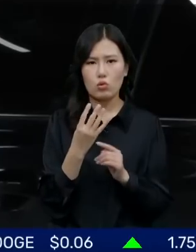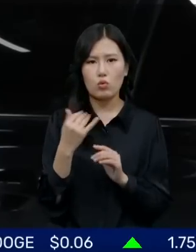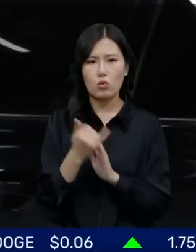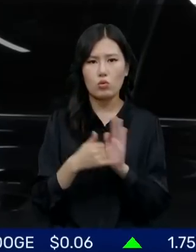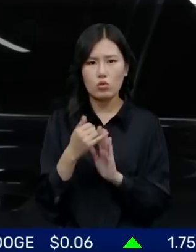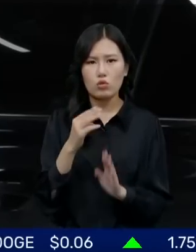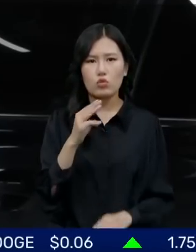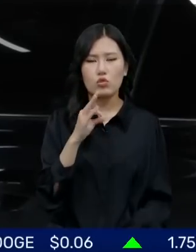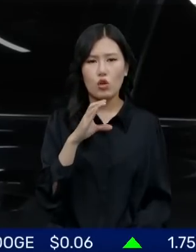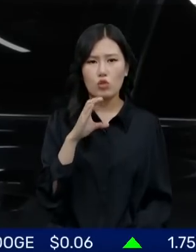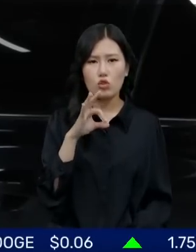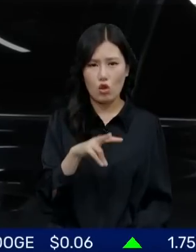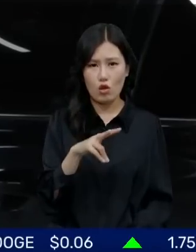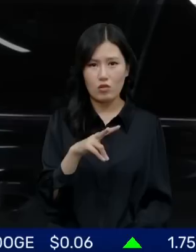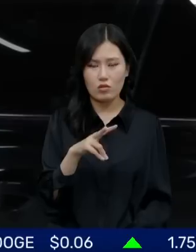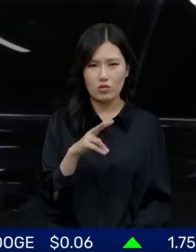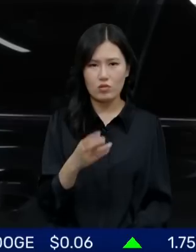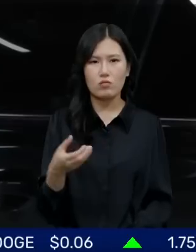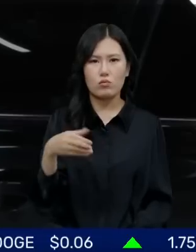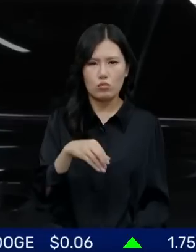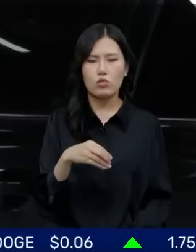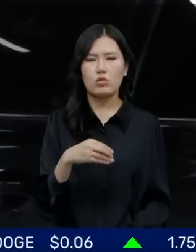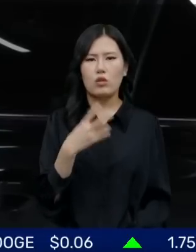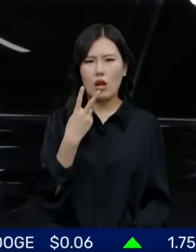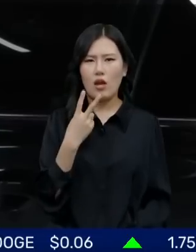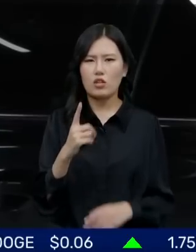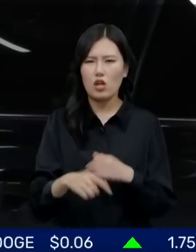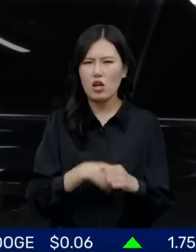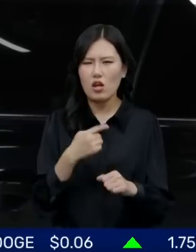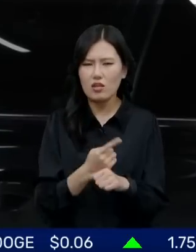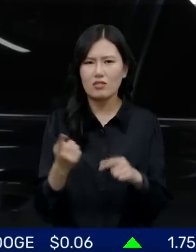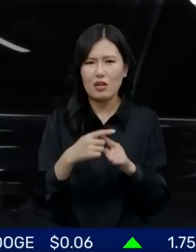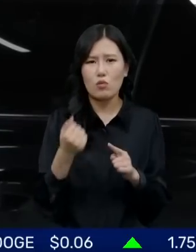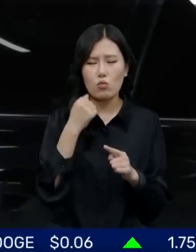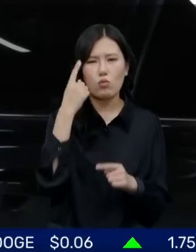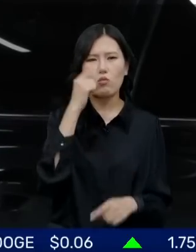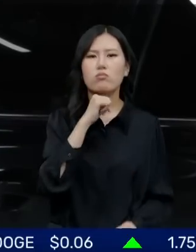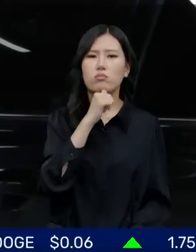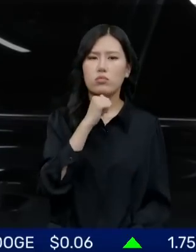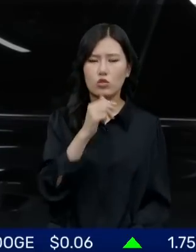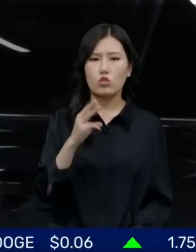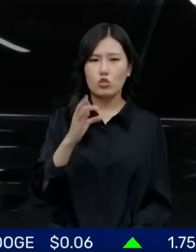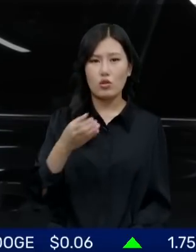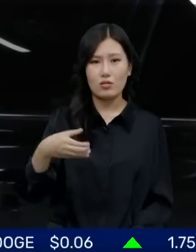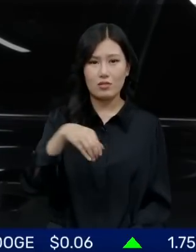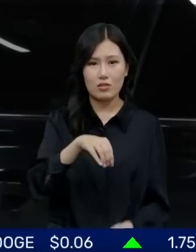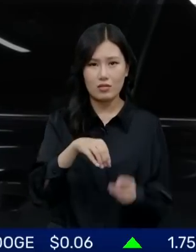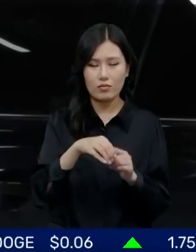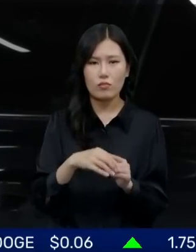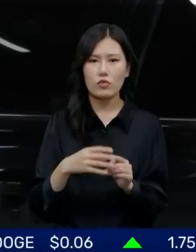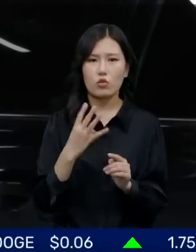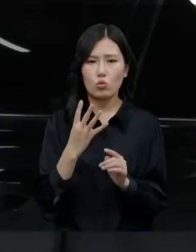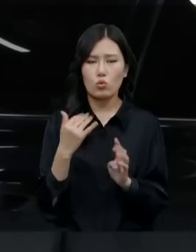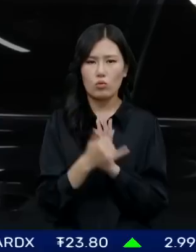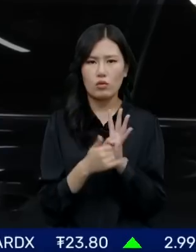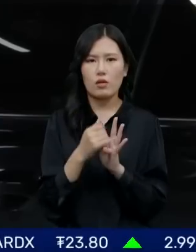хилээд өгдөг. Тэнгод энийг хийсэн тосоо дөрвөн өдрөл явна гэж ойлгочод байдаг. Энэ тос маань яадаг вэ гэхдээ өөрөө альт дөрвөн өдрийн хавар намар